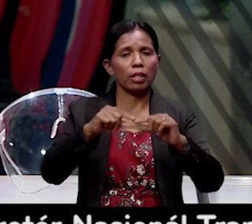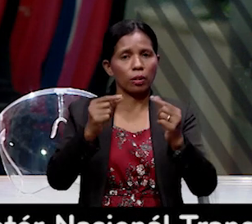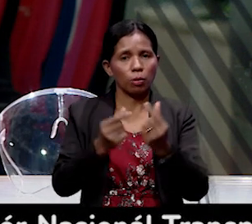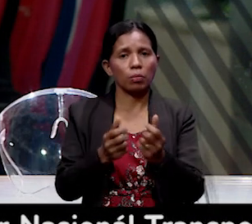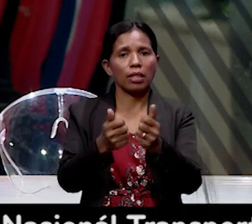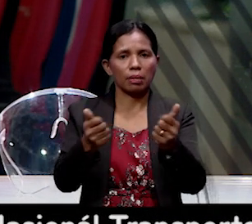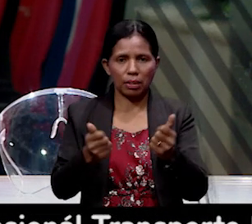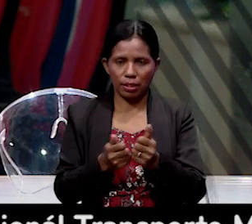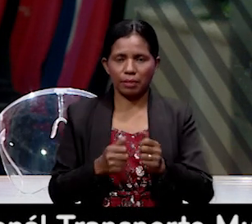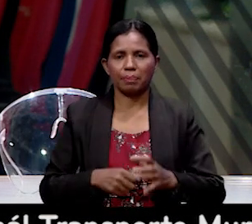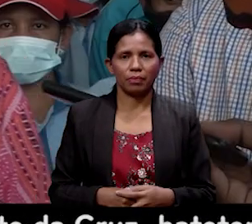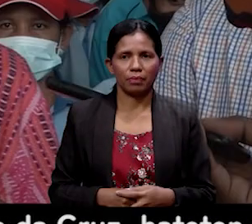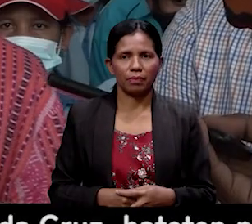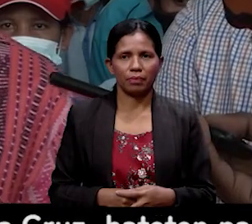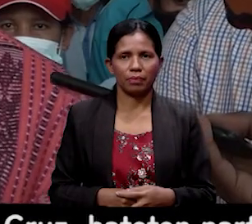marcial.